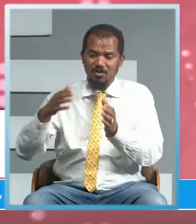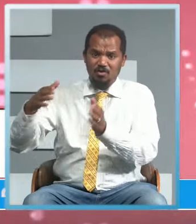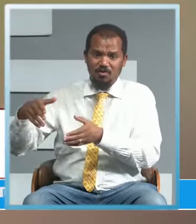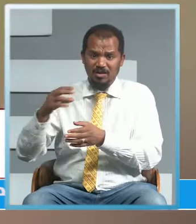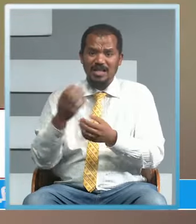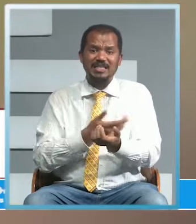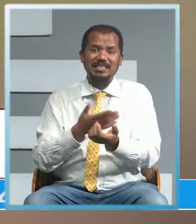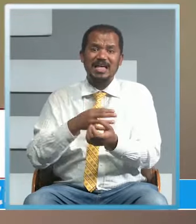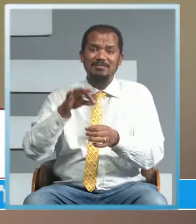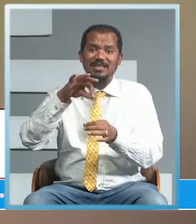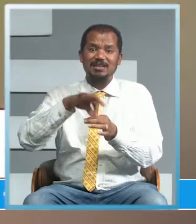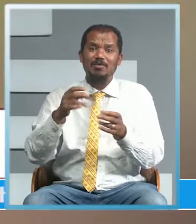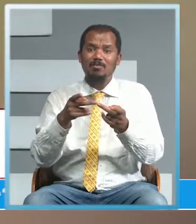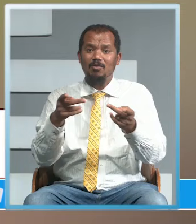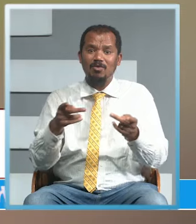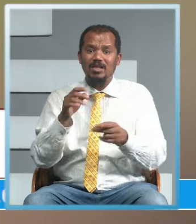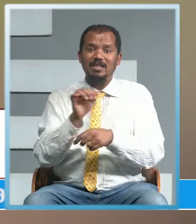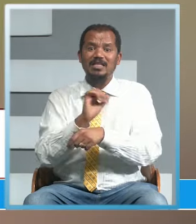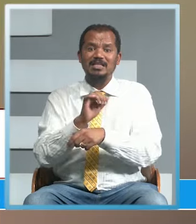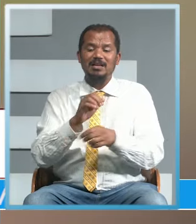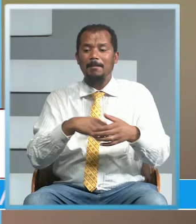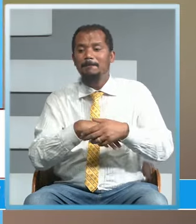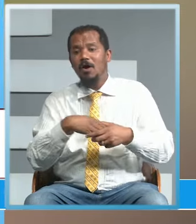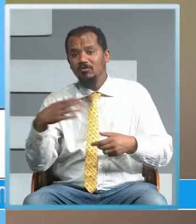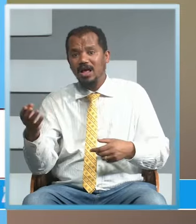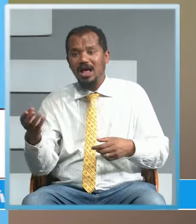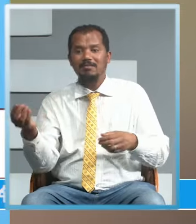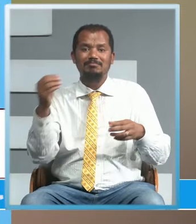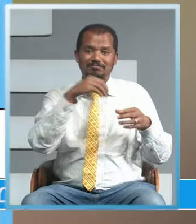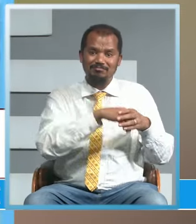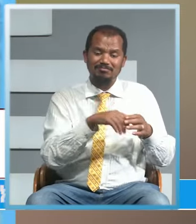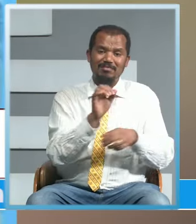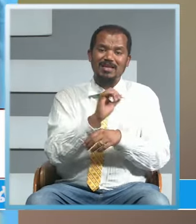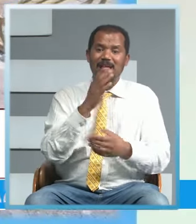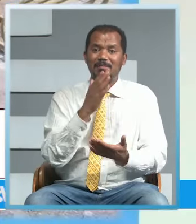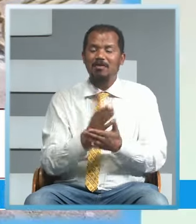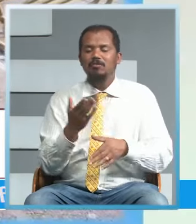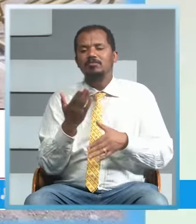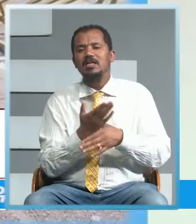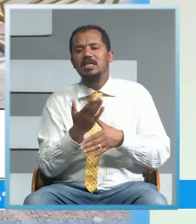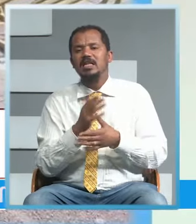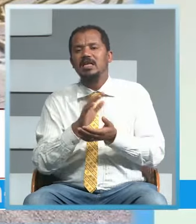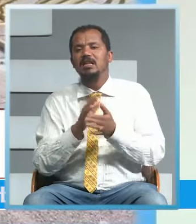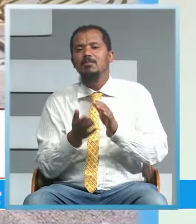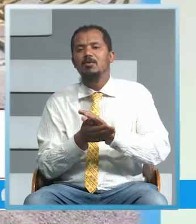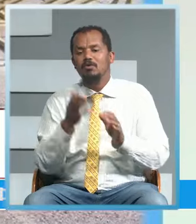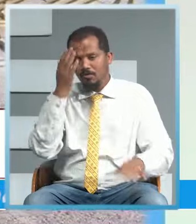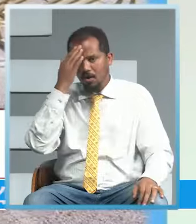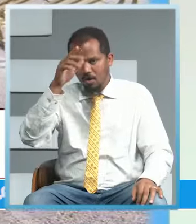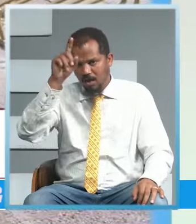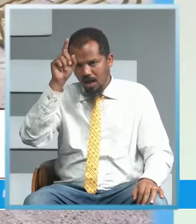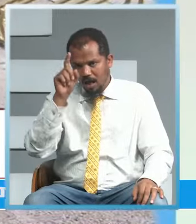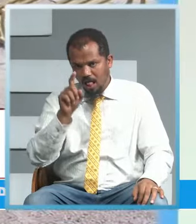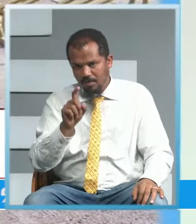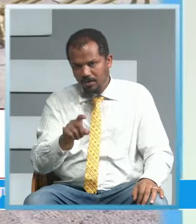በተሰራው ኮሊደርና ሳር በተተከለባቸው ቦታዎች ተሳፋሪ ማውረድ፣ መጫንና መኪና ማቆም የተከለከለ መሆኑን